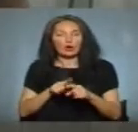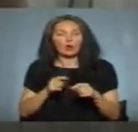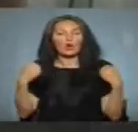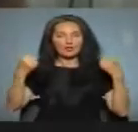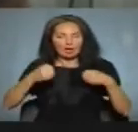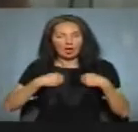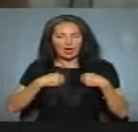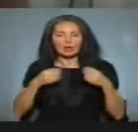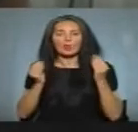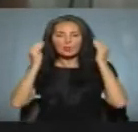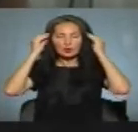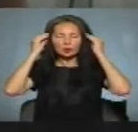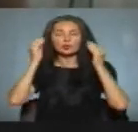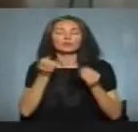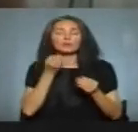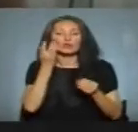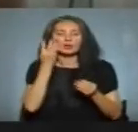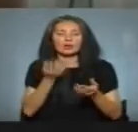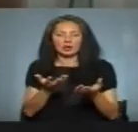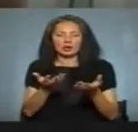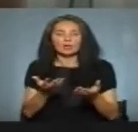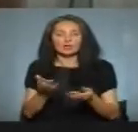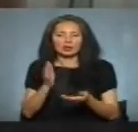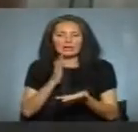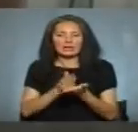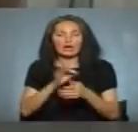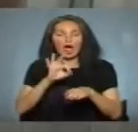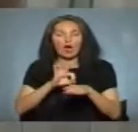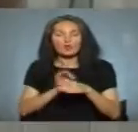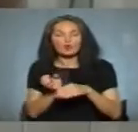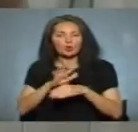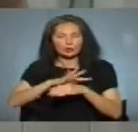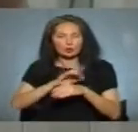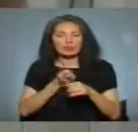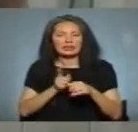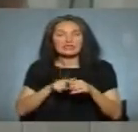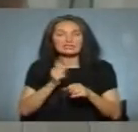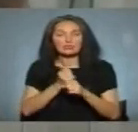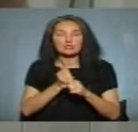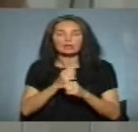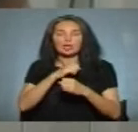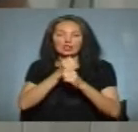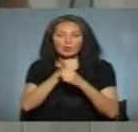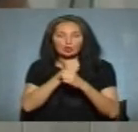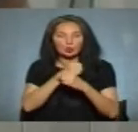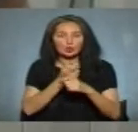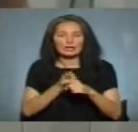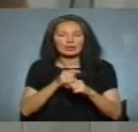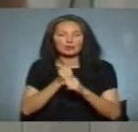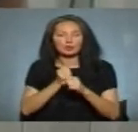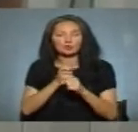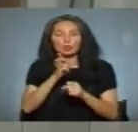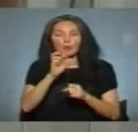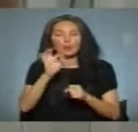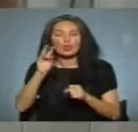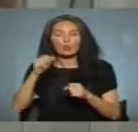з коронавірусом, чи працівник лабораторії, який працює з біоматеріалами, зі слиною,